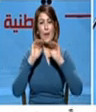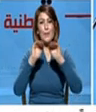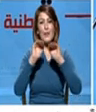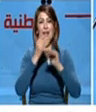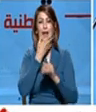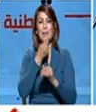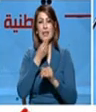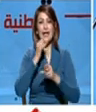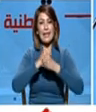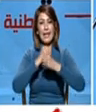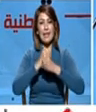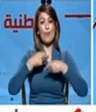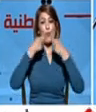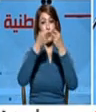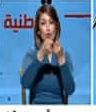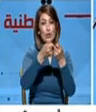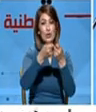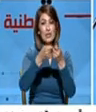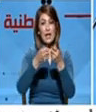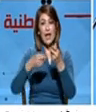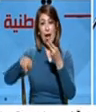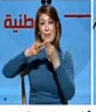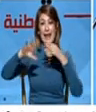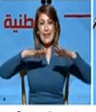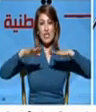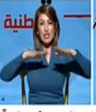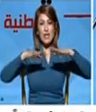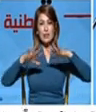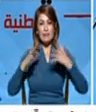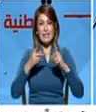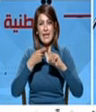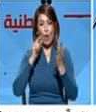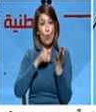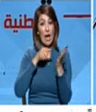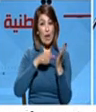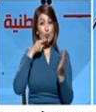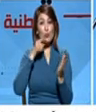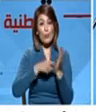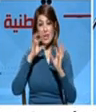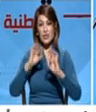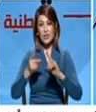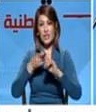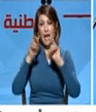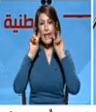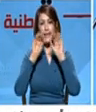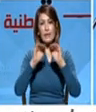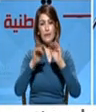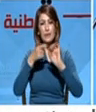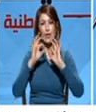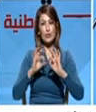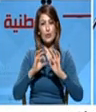يخدموا عنده الاجراءات للقانون والتشريع الجاري في العمل يضمن انه التنفيذ وتفعيل الاليات الموجوده